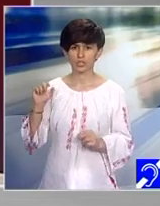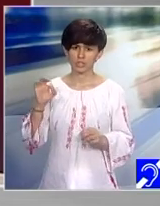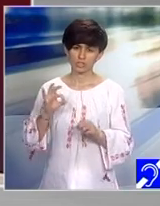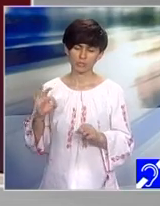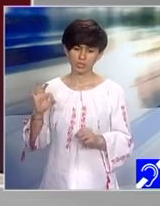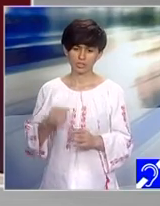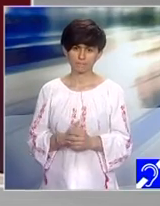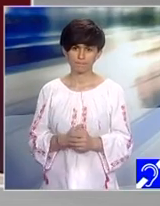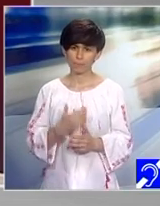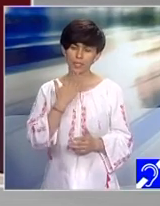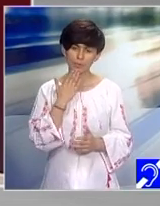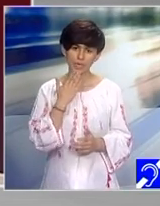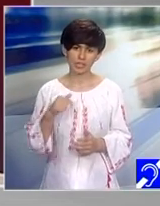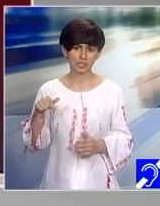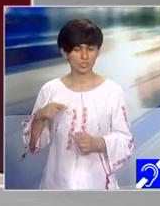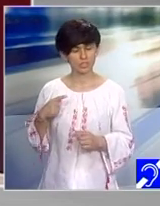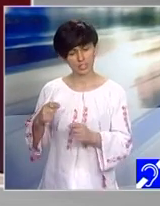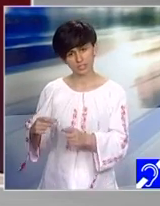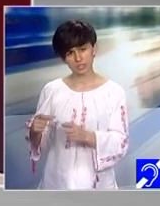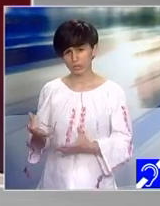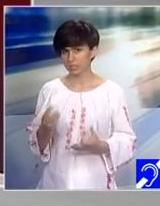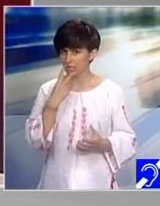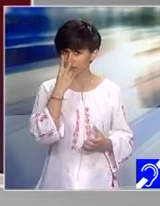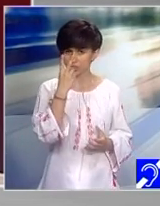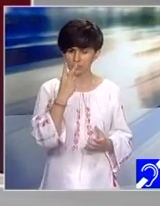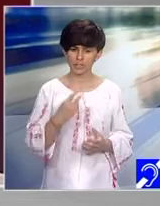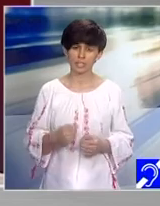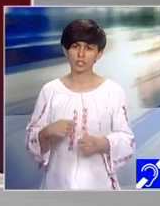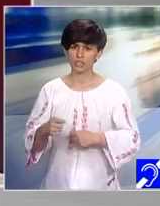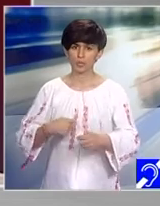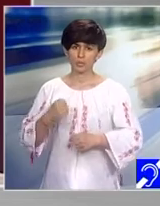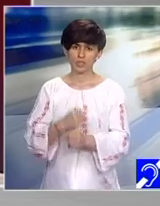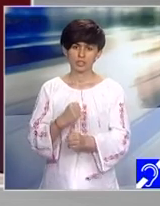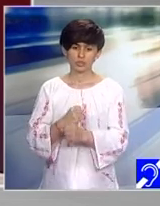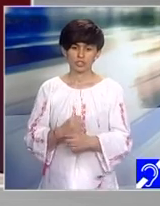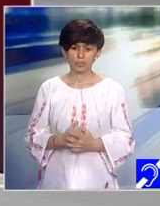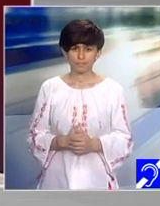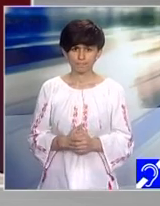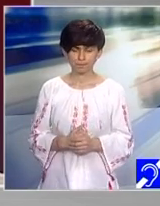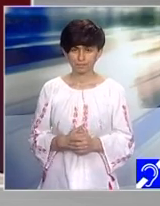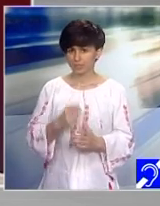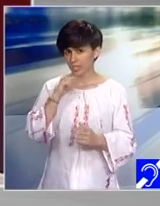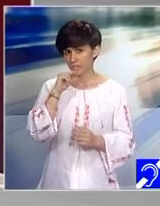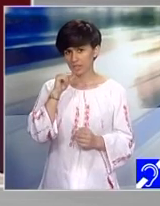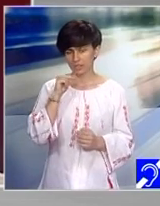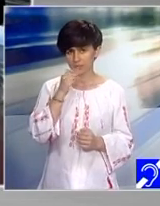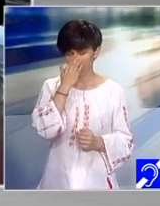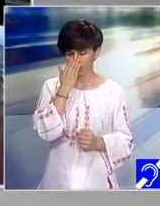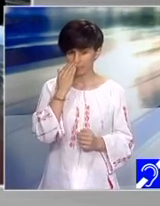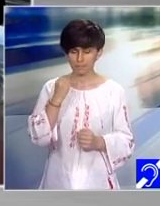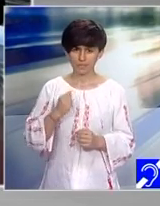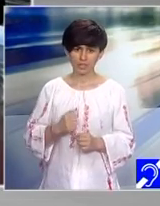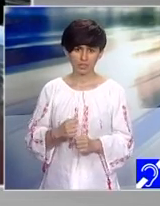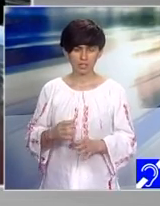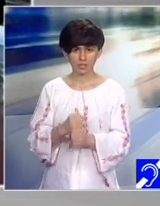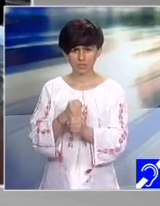Deci, din păcate, aceasta este situația care se reflectă și pe piața muncii. Vorbim de finanțare